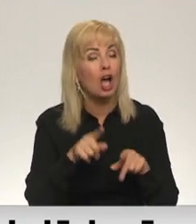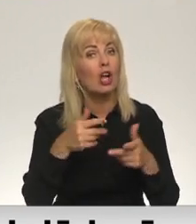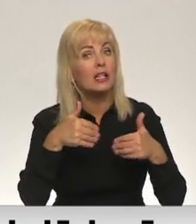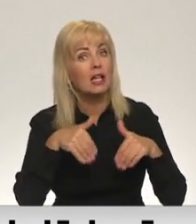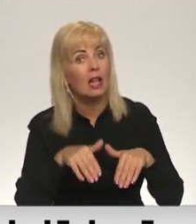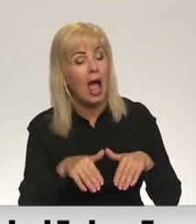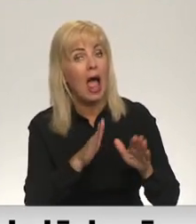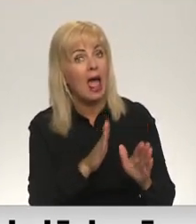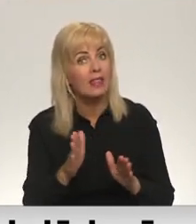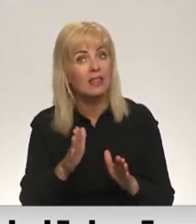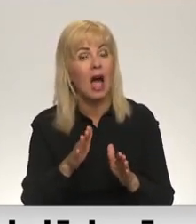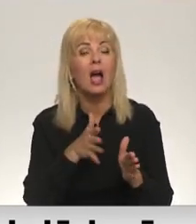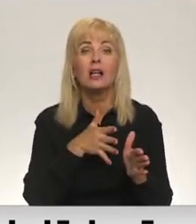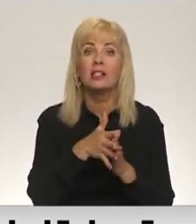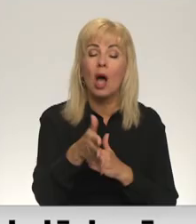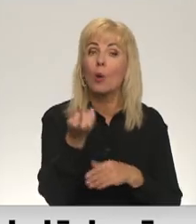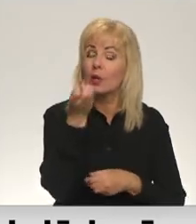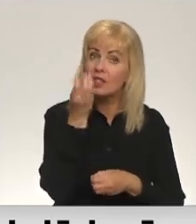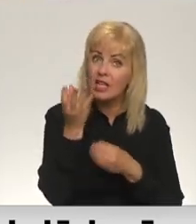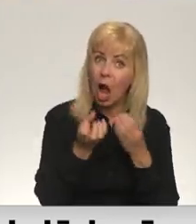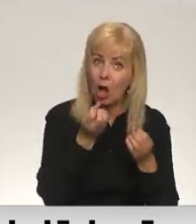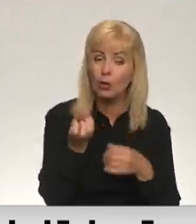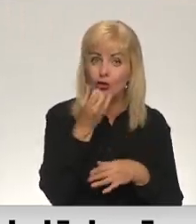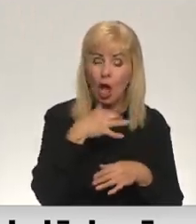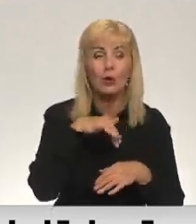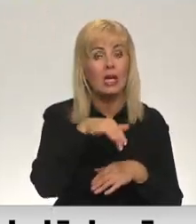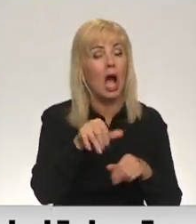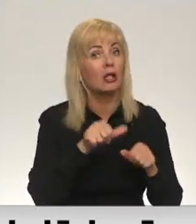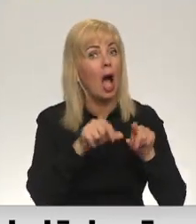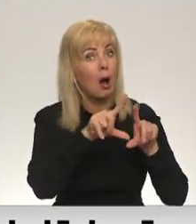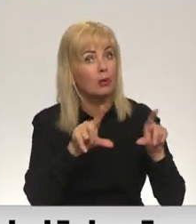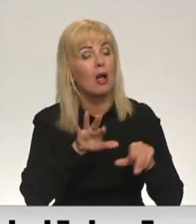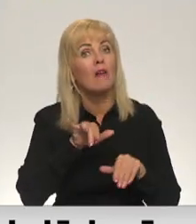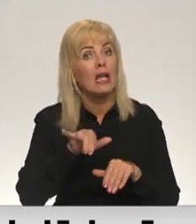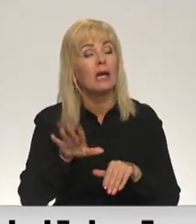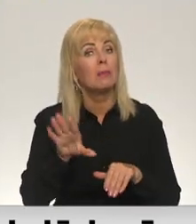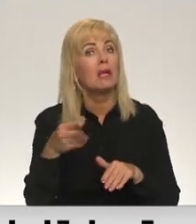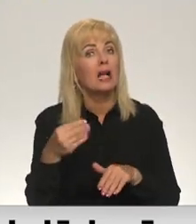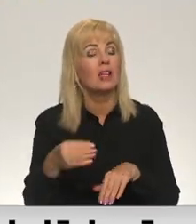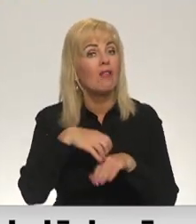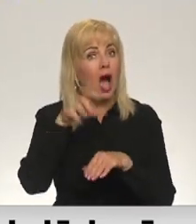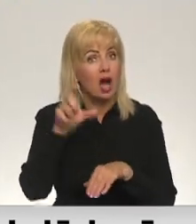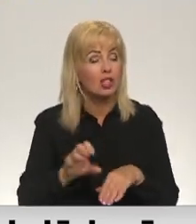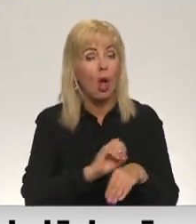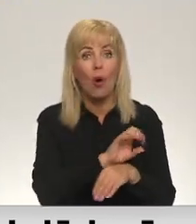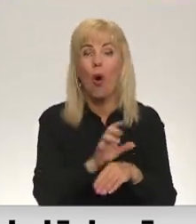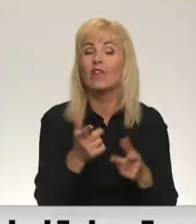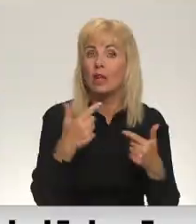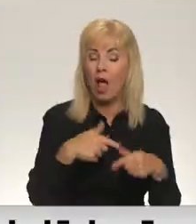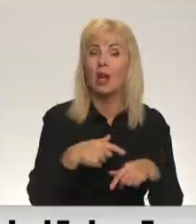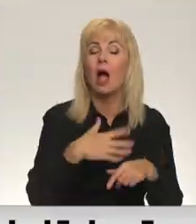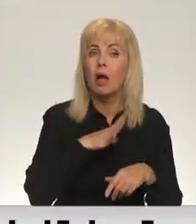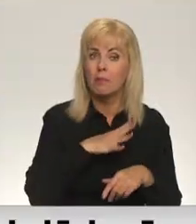lēnīgā gaitā cauri ziedošajam dārzam kāds nāk uz aptieku vai pie sava ārsta. Jau Covid laikā te bija jūtams